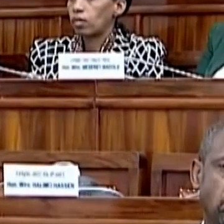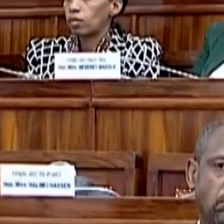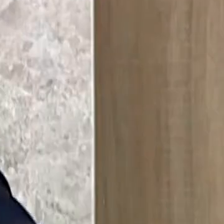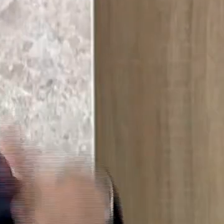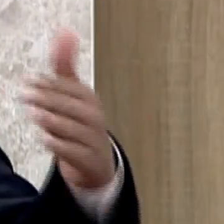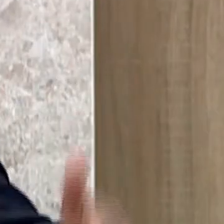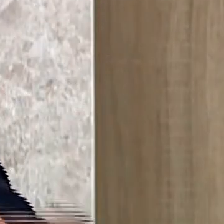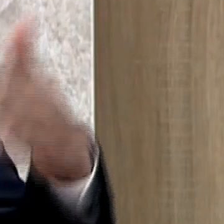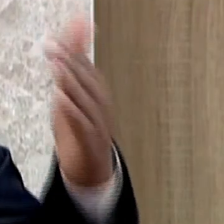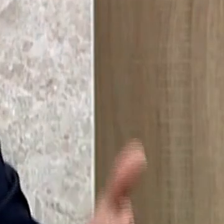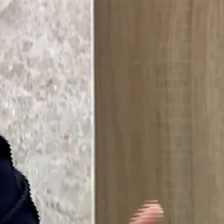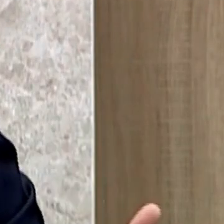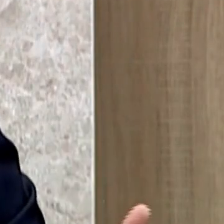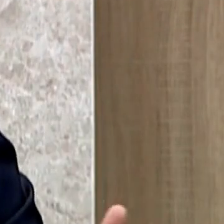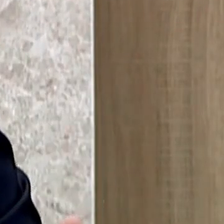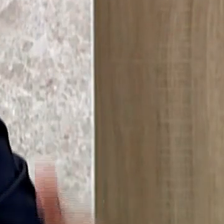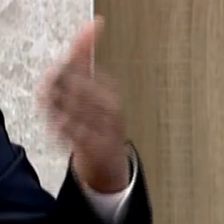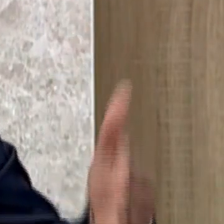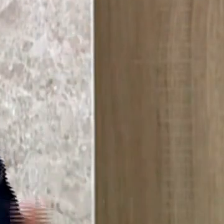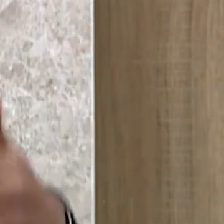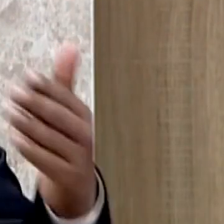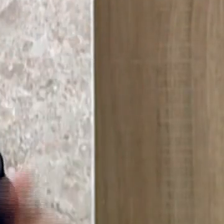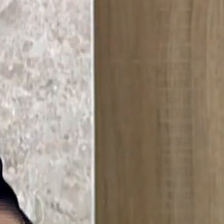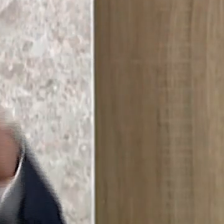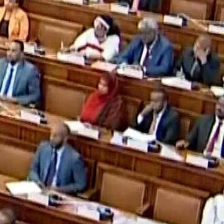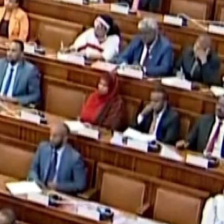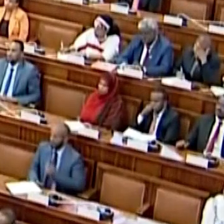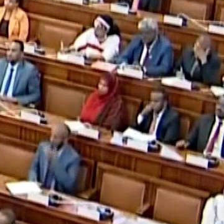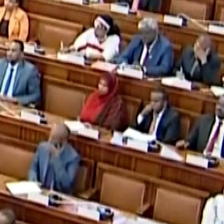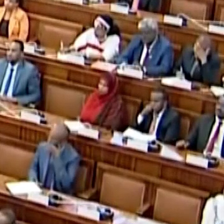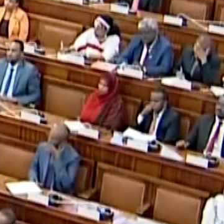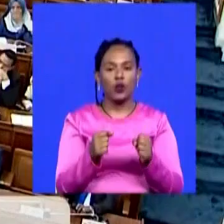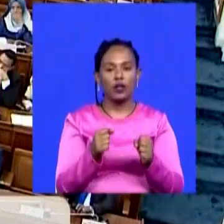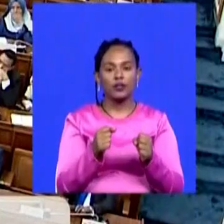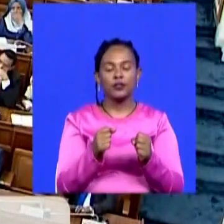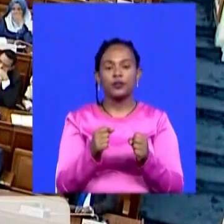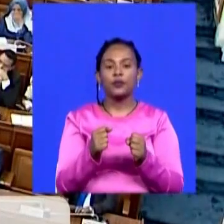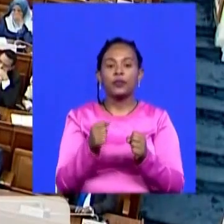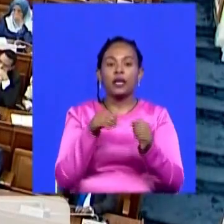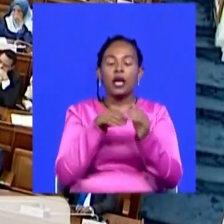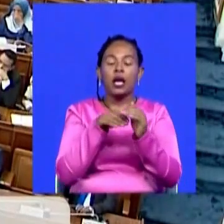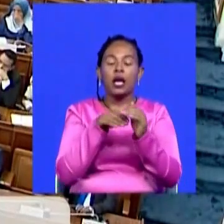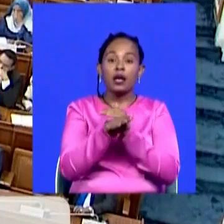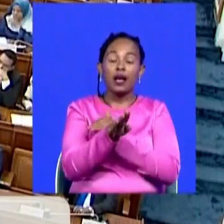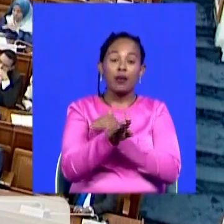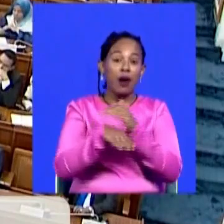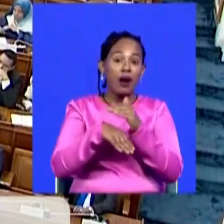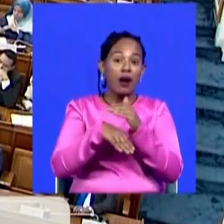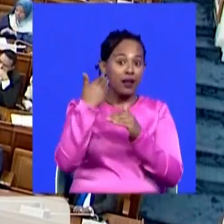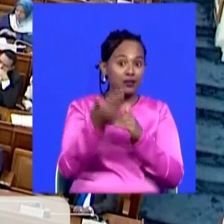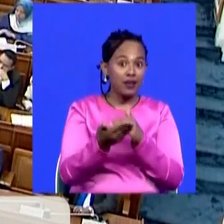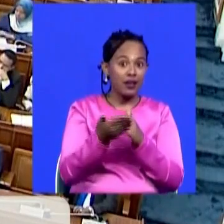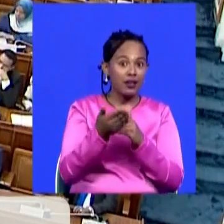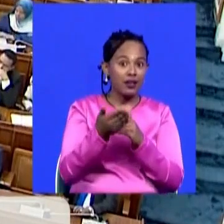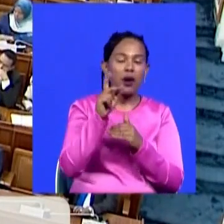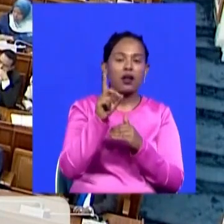የነበረውን የስንዴ ምርት ዘንድሮ ከ24 ሚሊዮን ሄክታር መሬት በላይ ለማረስ መታቀዱንም ገልጸዋል። ከግብዓት አንጻር የማዳበሪያ ተነሳ